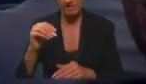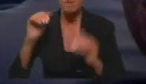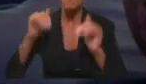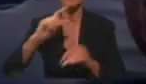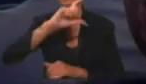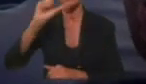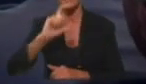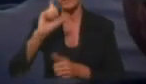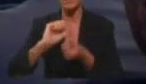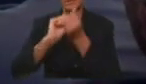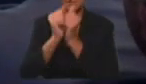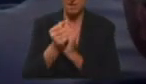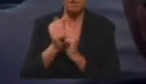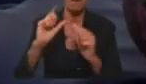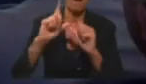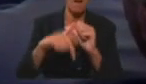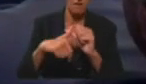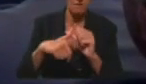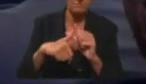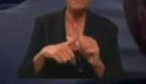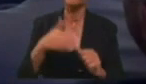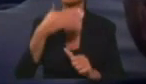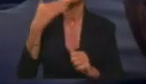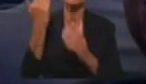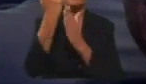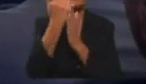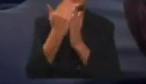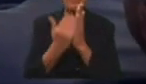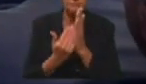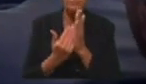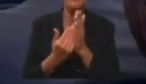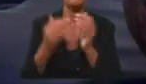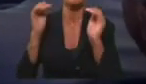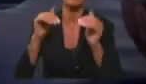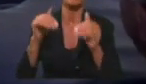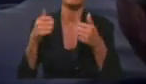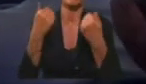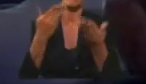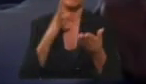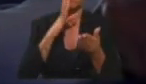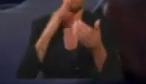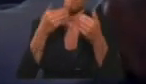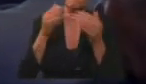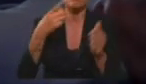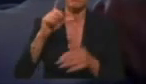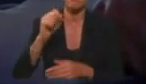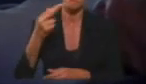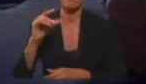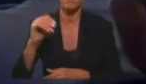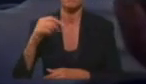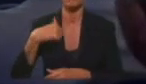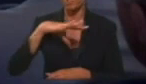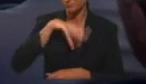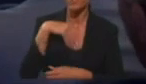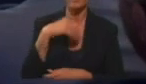scyfryzować. Natomiast no nie do końca jest to ułożone tak, że to sprzyja, tak, otwieraniu danych. No